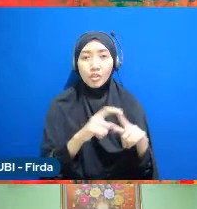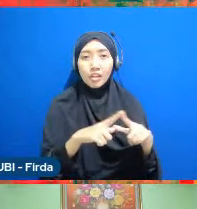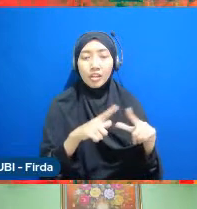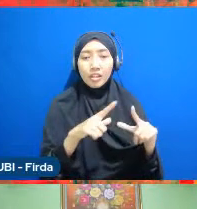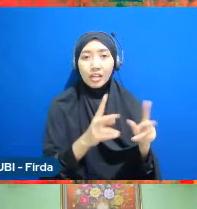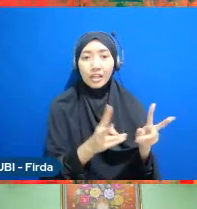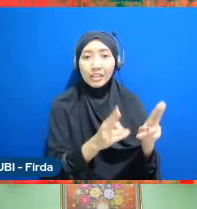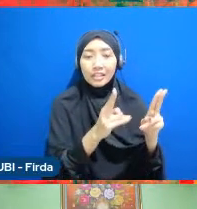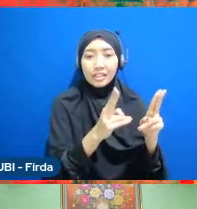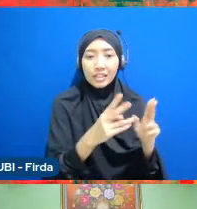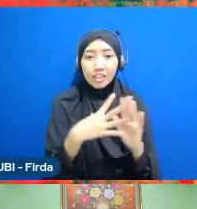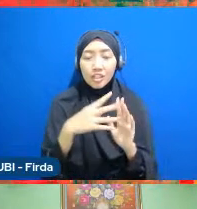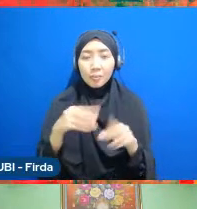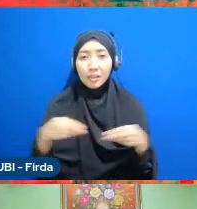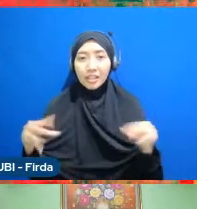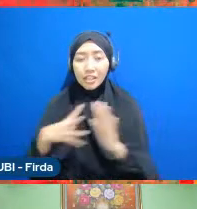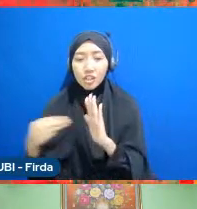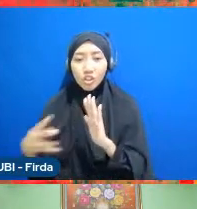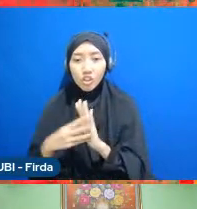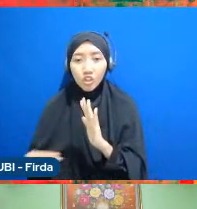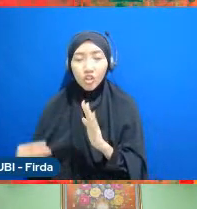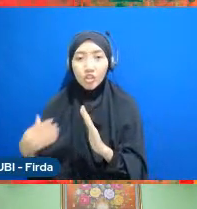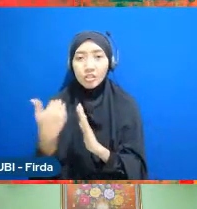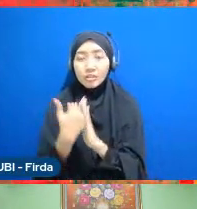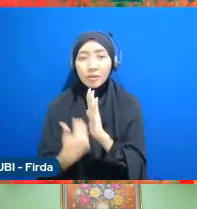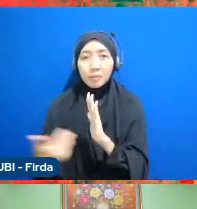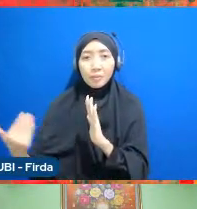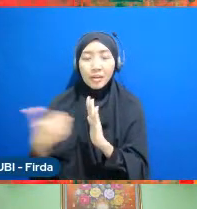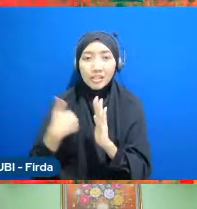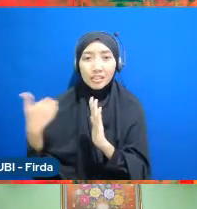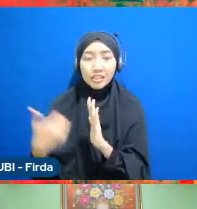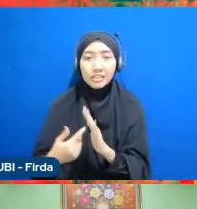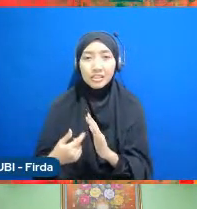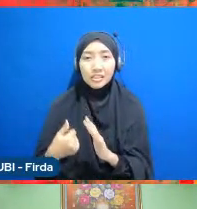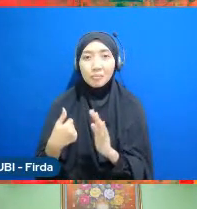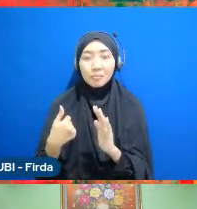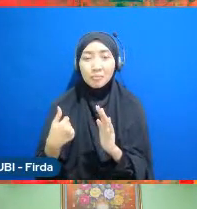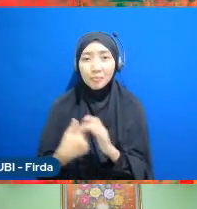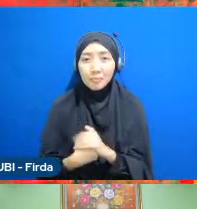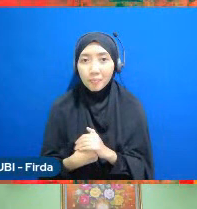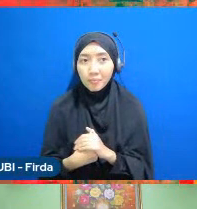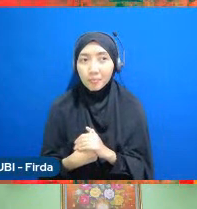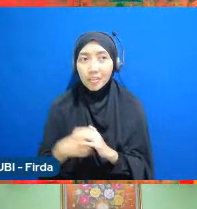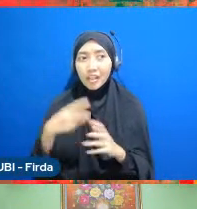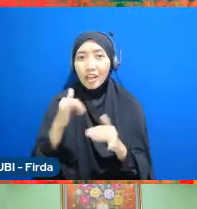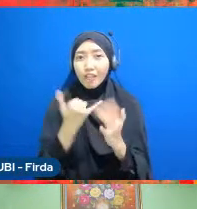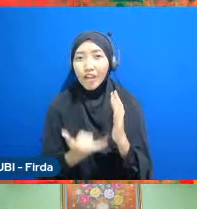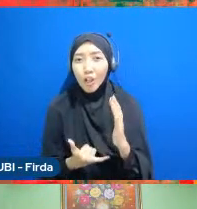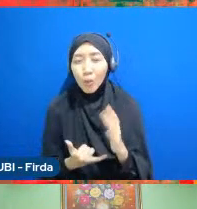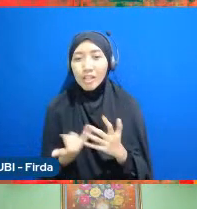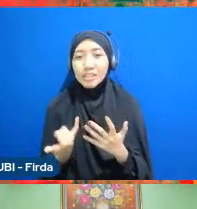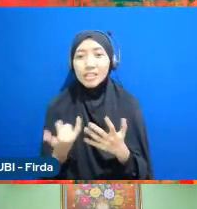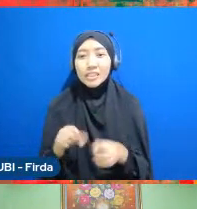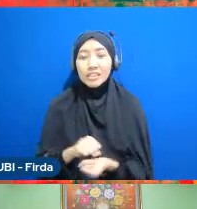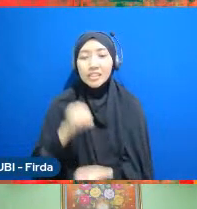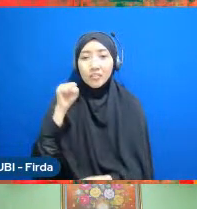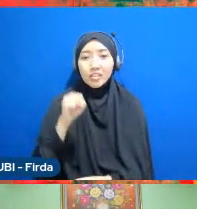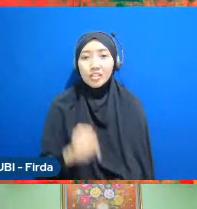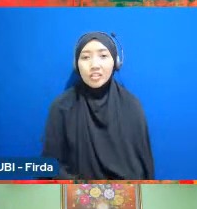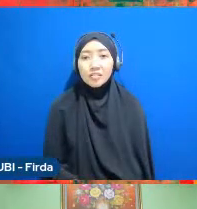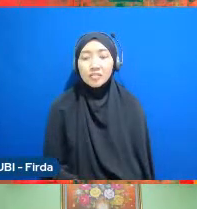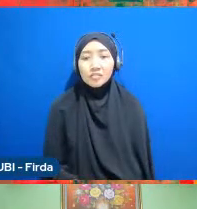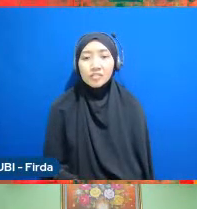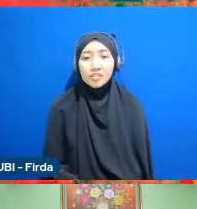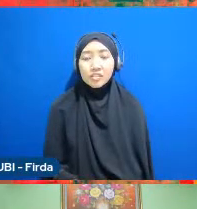materi, presensi, evaluasi, sertifikat, dan sertifikat. Ini ada tulisan unggah tugas, itu diabaikan